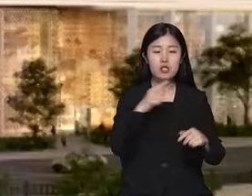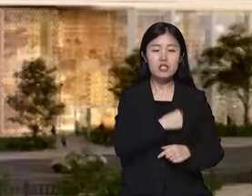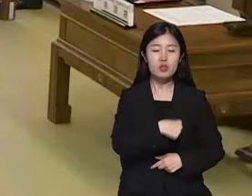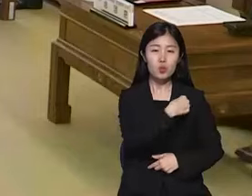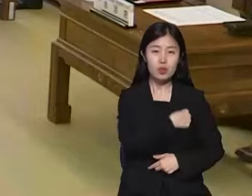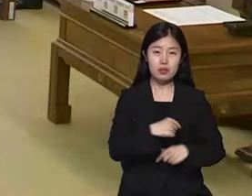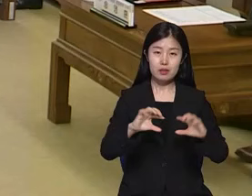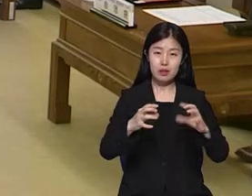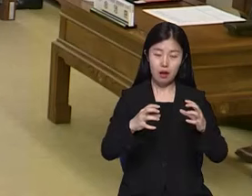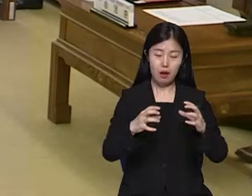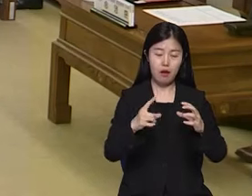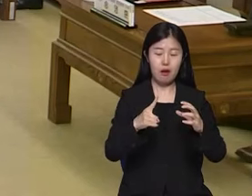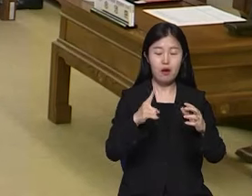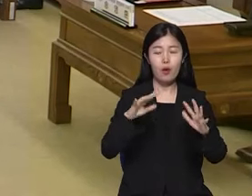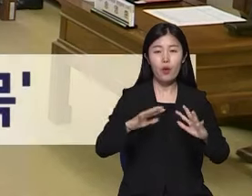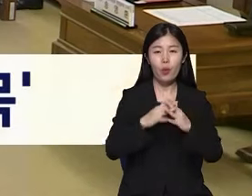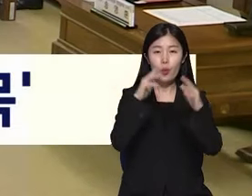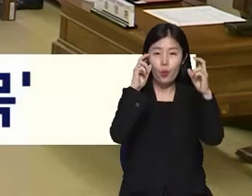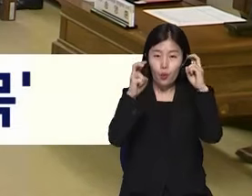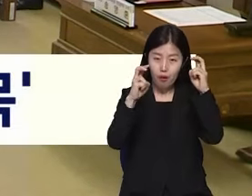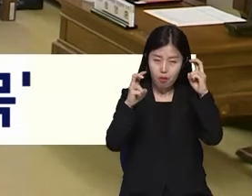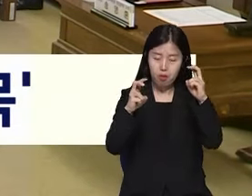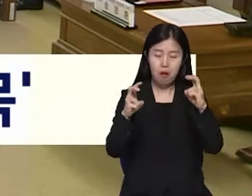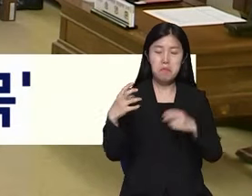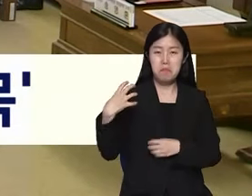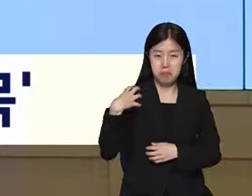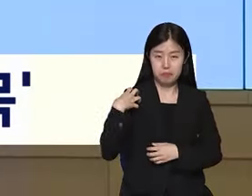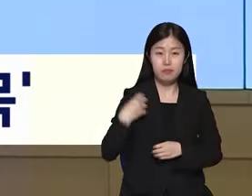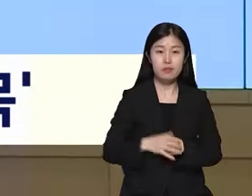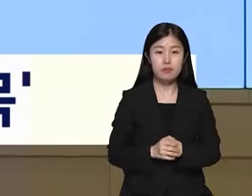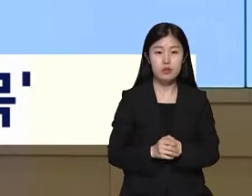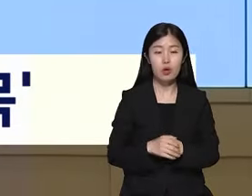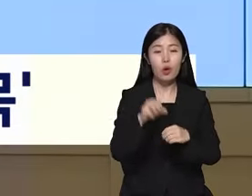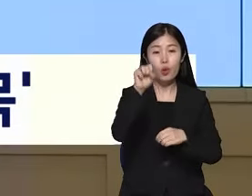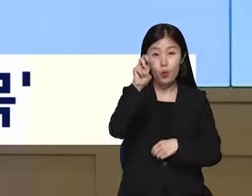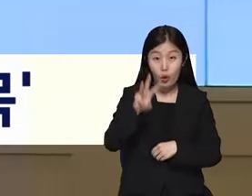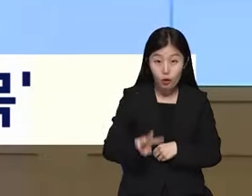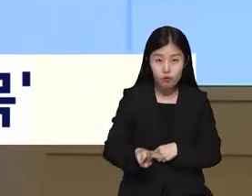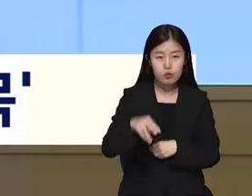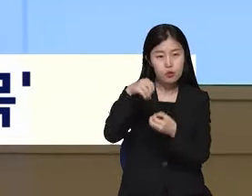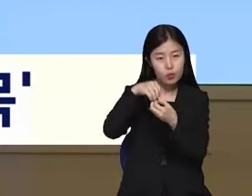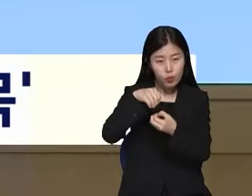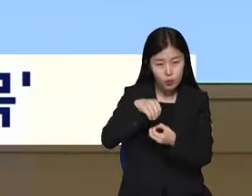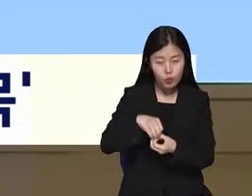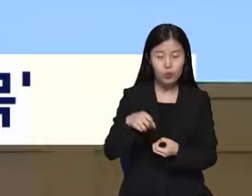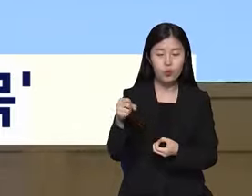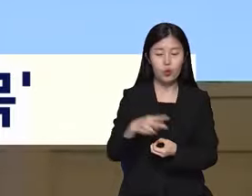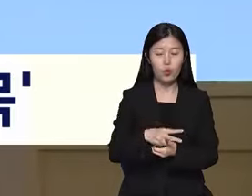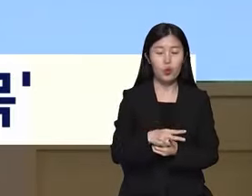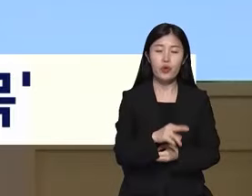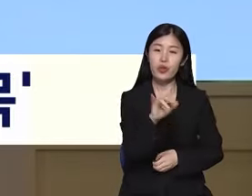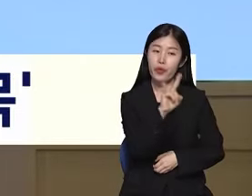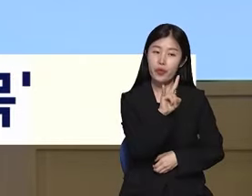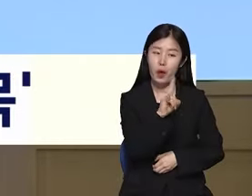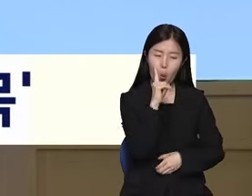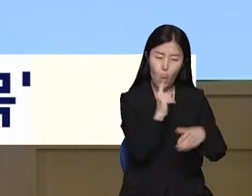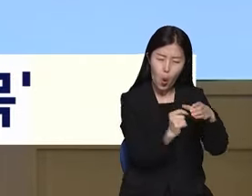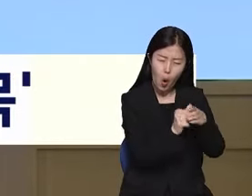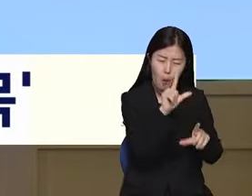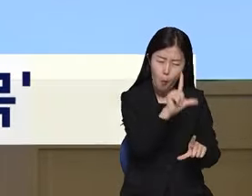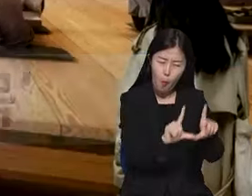맡았습니다. 광주가 대표하는 전통 문화유산의 멋과 더현대의 독창성을 접목시키는 데 초점을